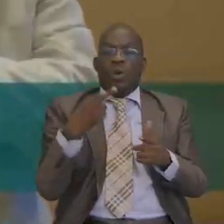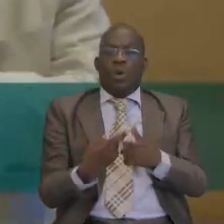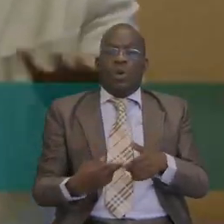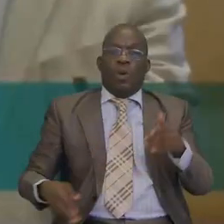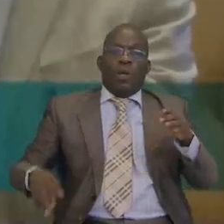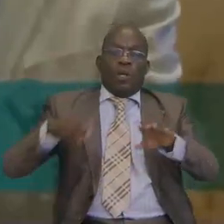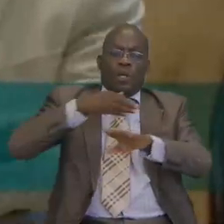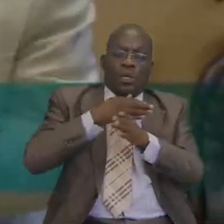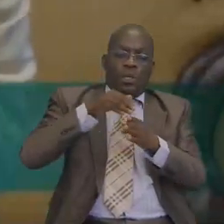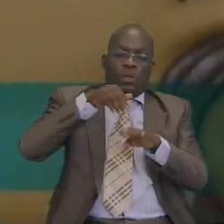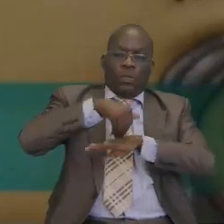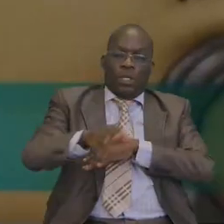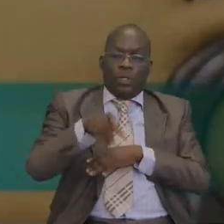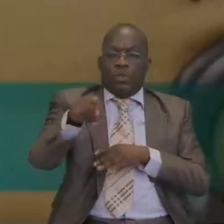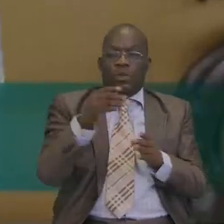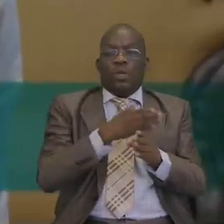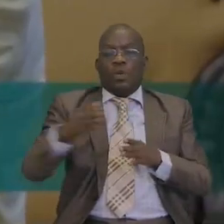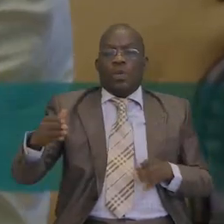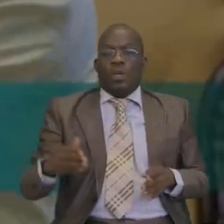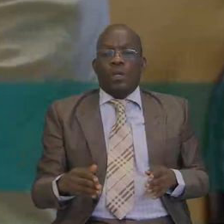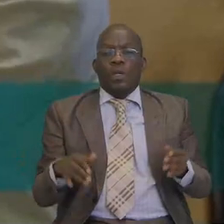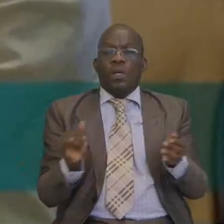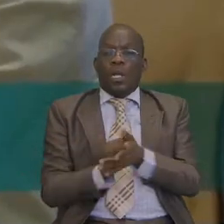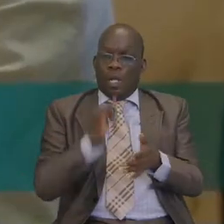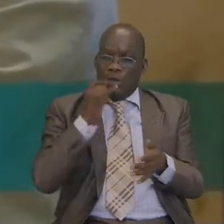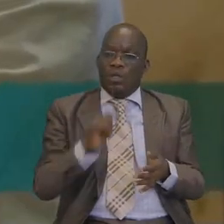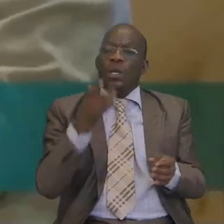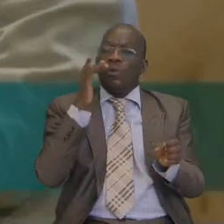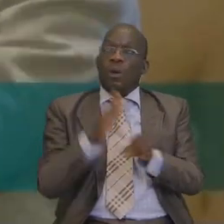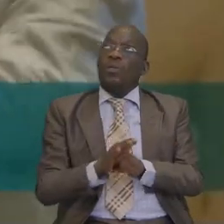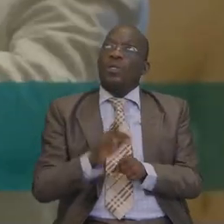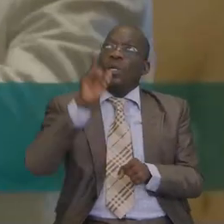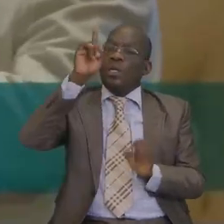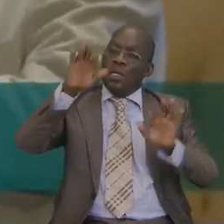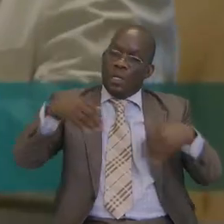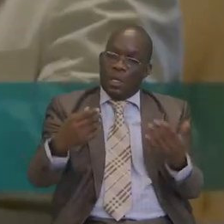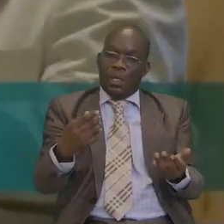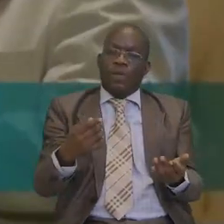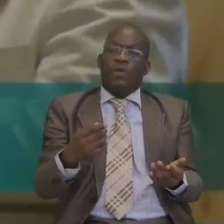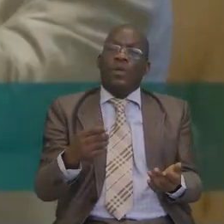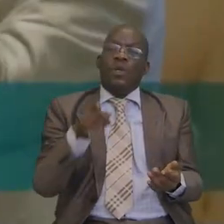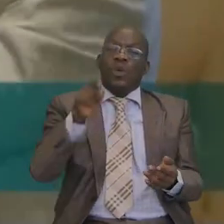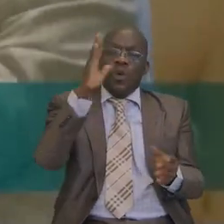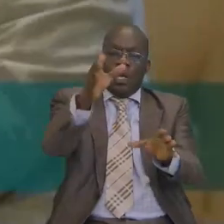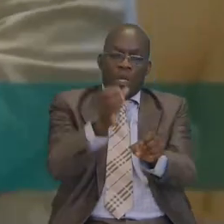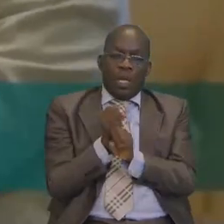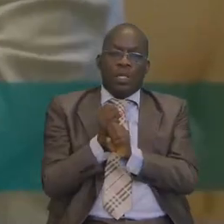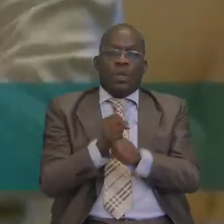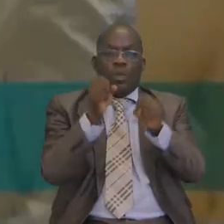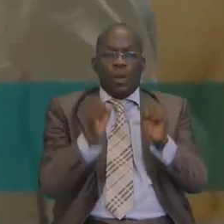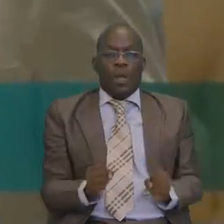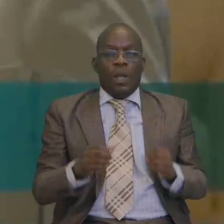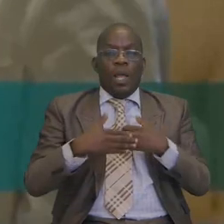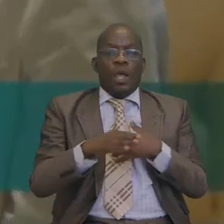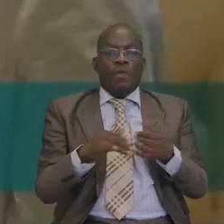renvoie. C'est la promesse qu'il a faite. Et il dit, vous recevez une puissance. Le Saint-Esprit